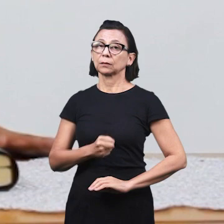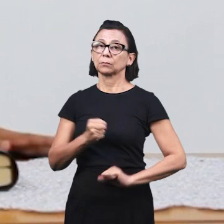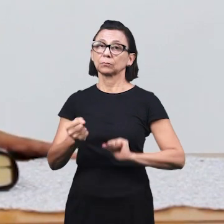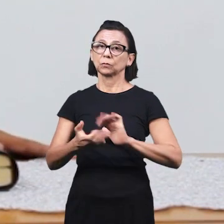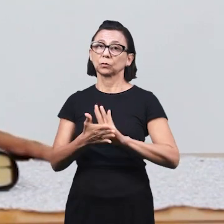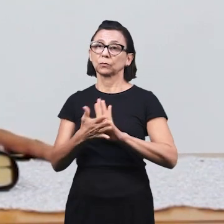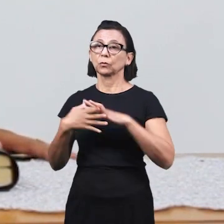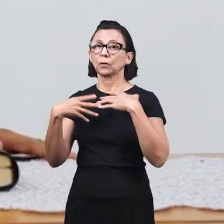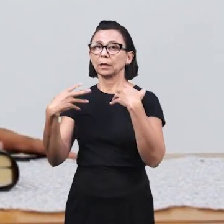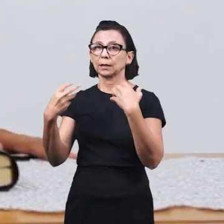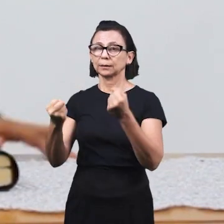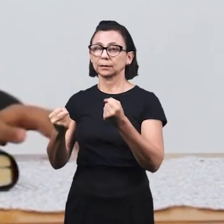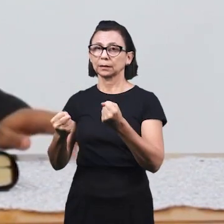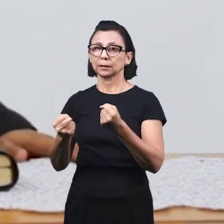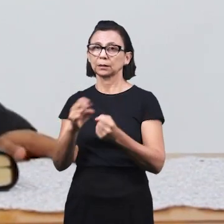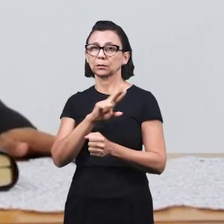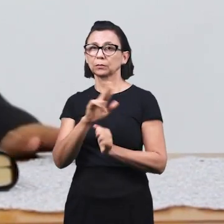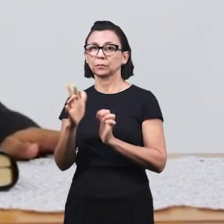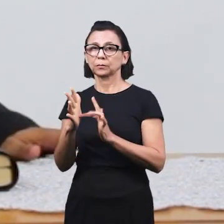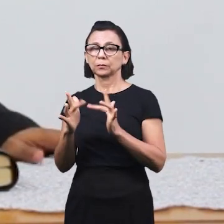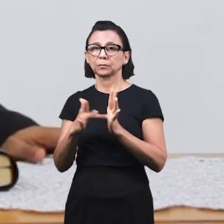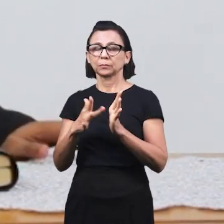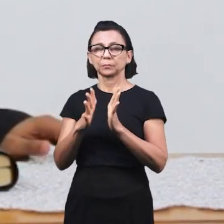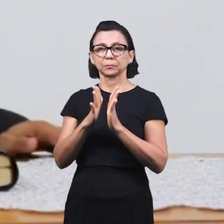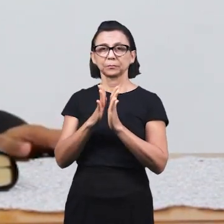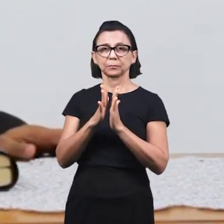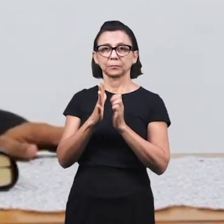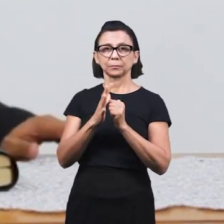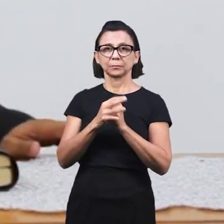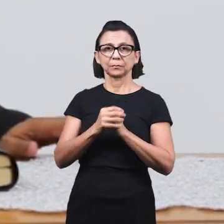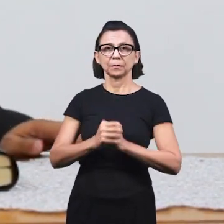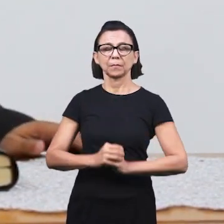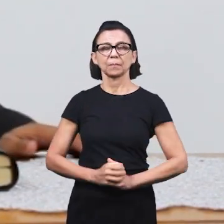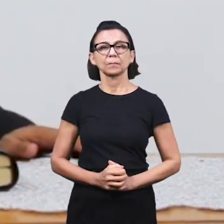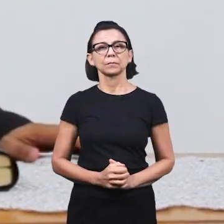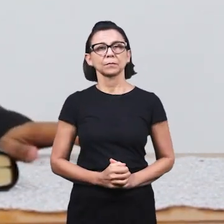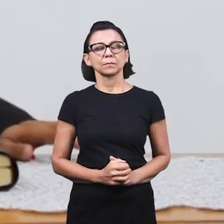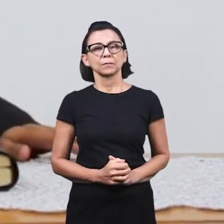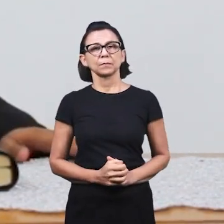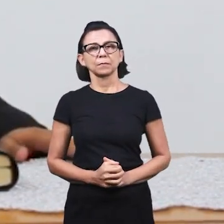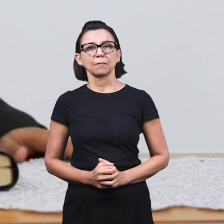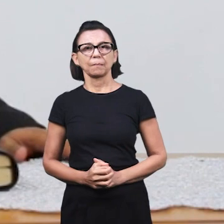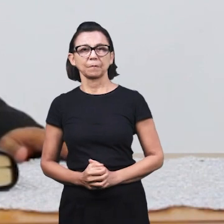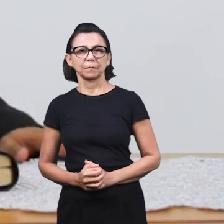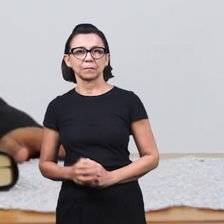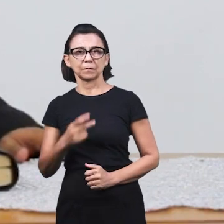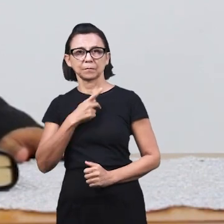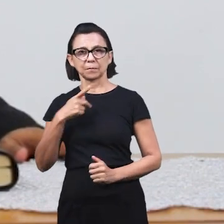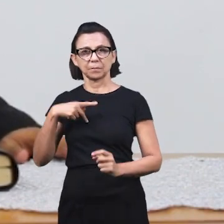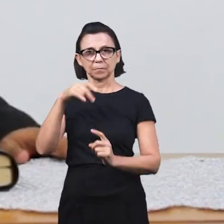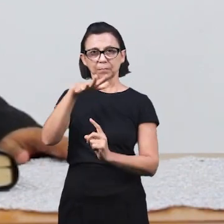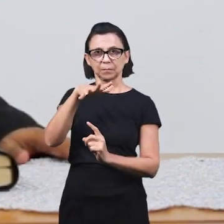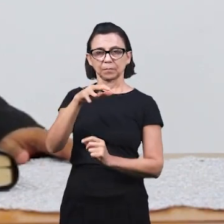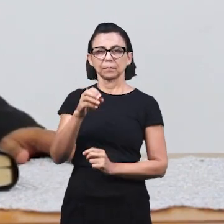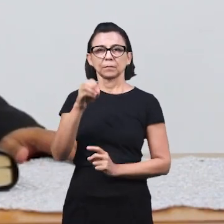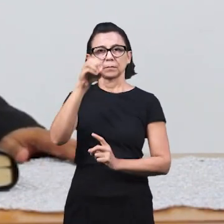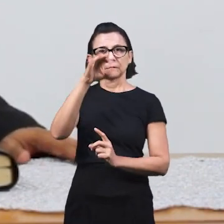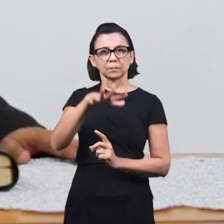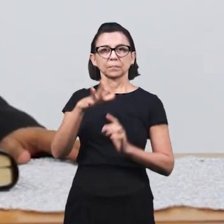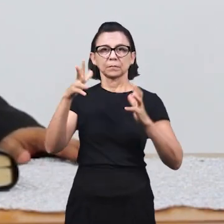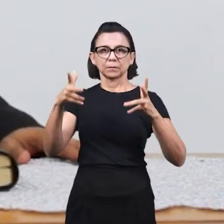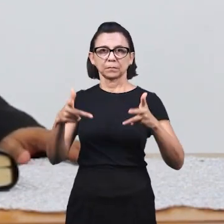нашей жизни. Прими нашу хвалу, нашу благодарность, наше поклонение во имя Иисуса. И да